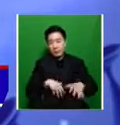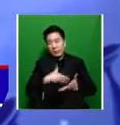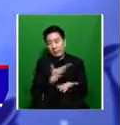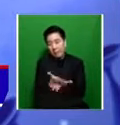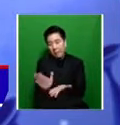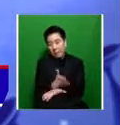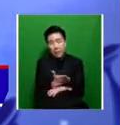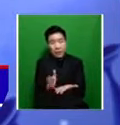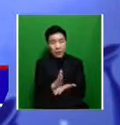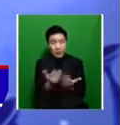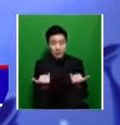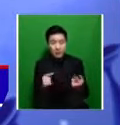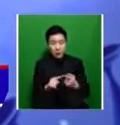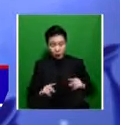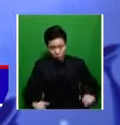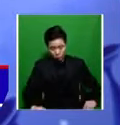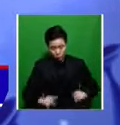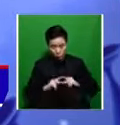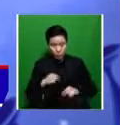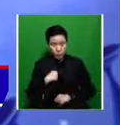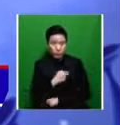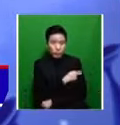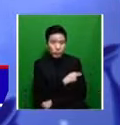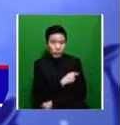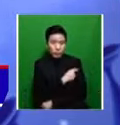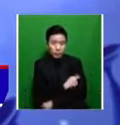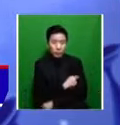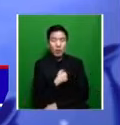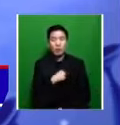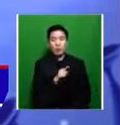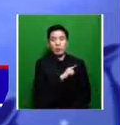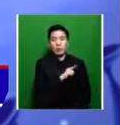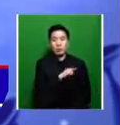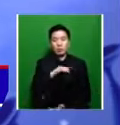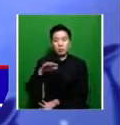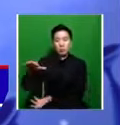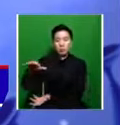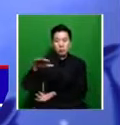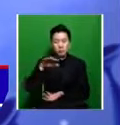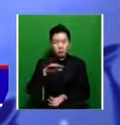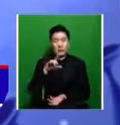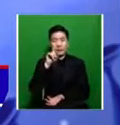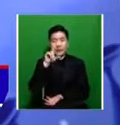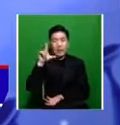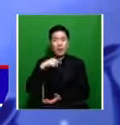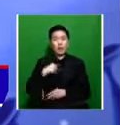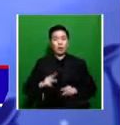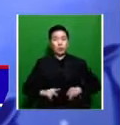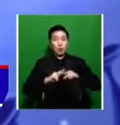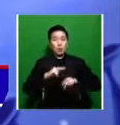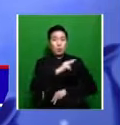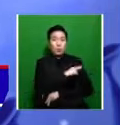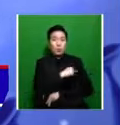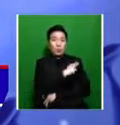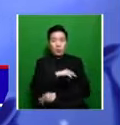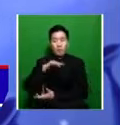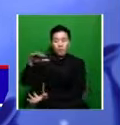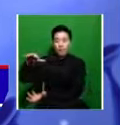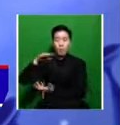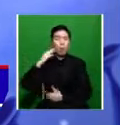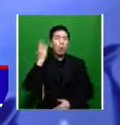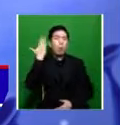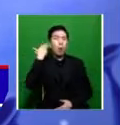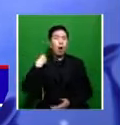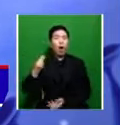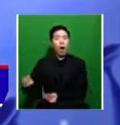ทางกระทรวงสาธารณสุขเนี่ยได้รับการจัดสรร1,000,000ชิ้นต่อวันซึ่งจากเดิมเนี่ยได้รับการจัดสรร